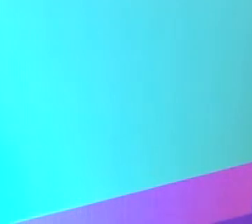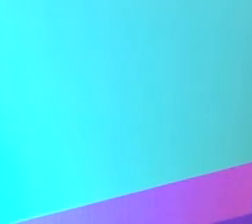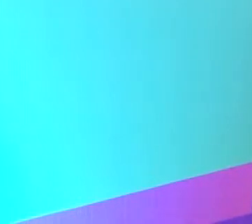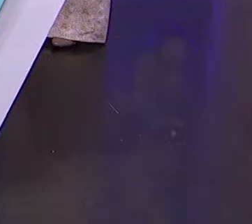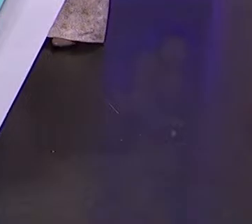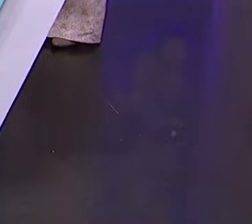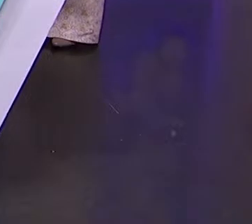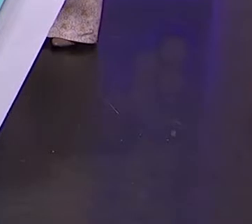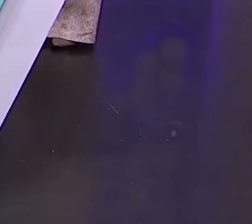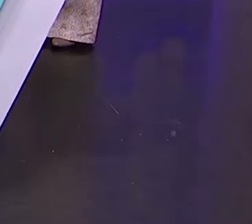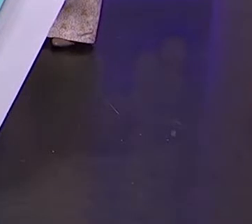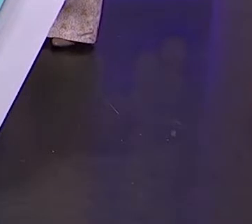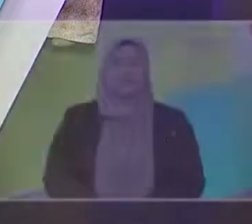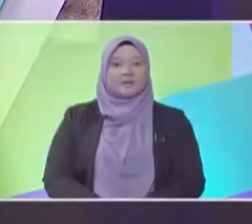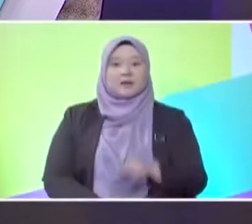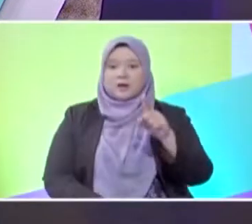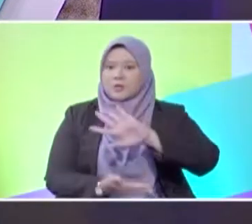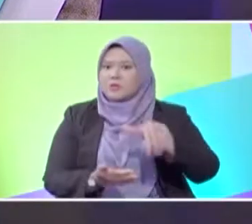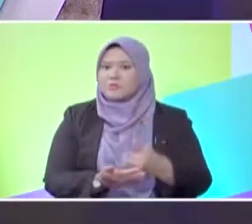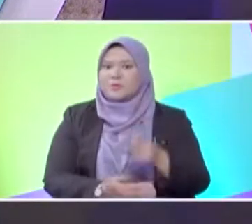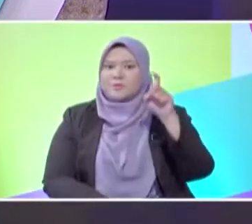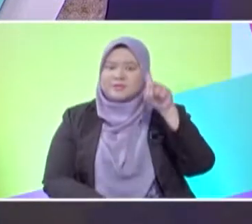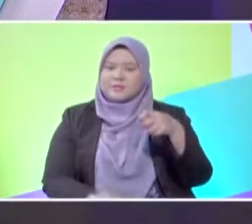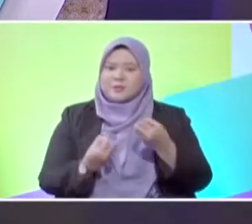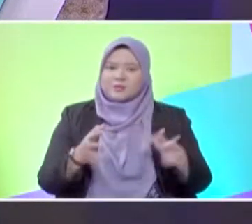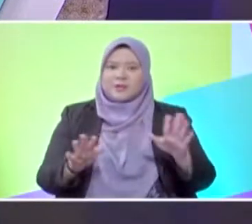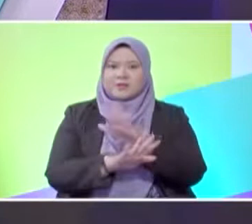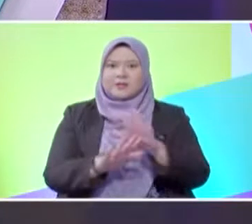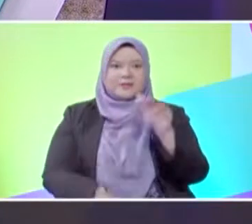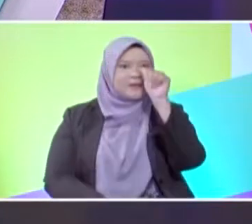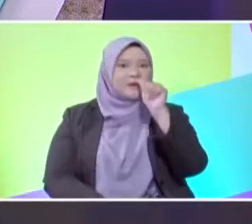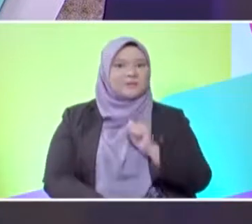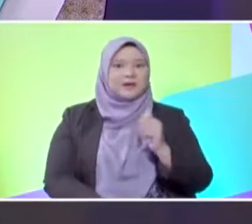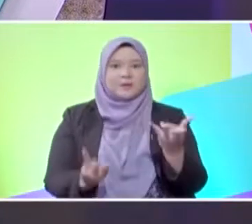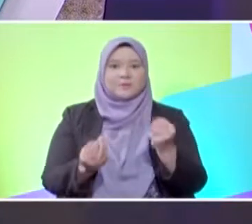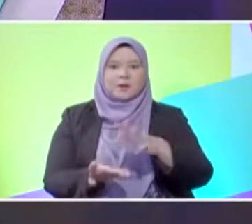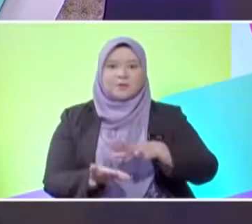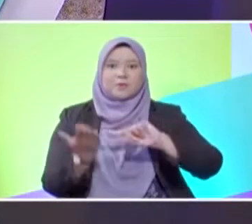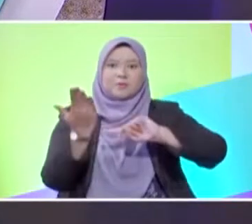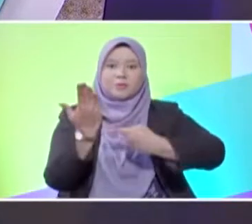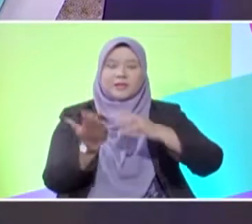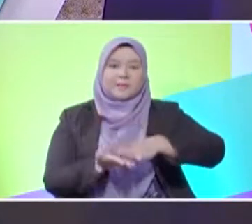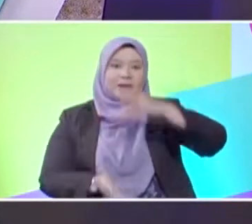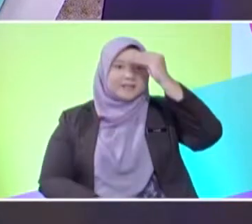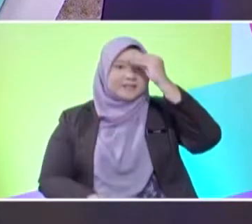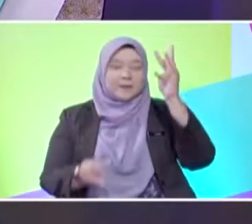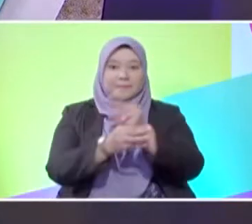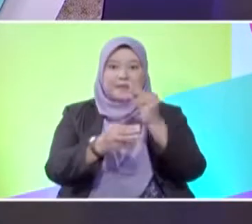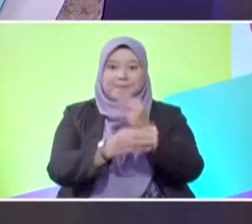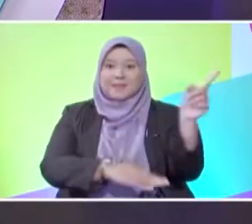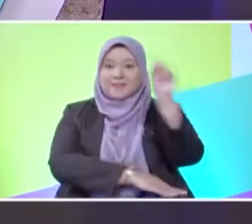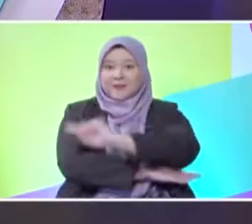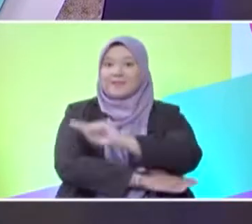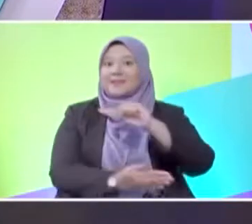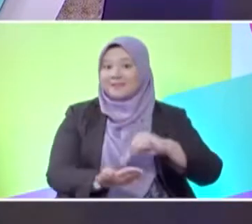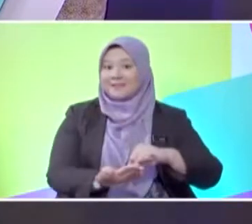nampaknya murid-murid pun kan dah Tak Sabar nak tahu apa agaknya topik kita hari ini kalau tengok tadi gini yang saya lakukan